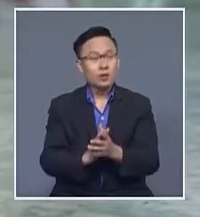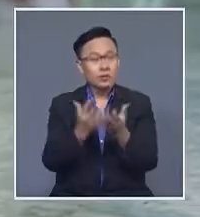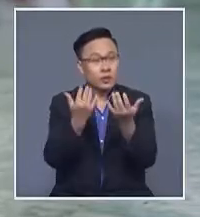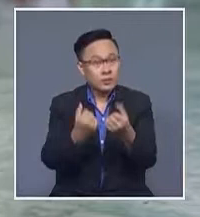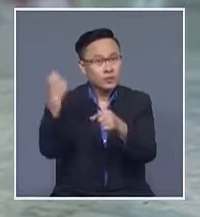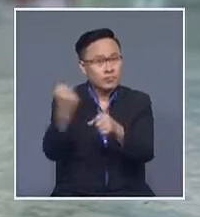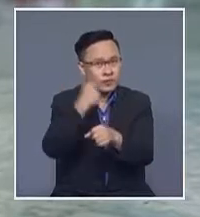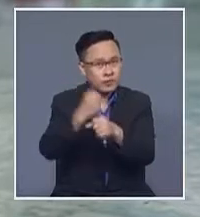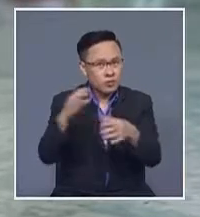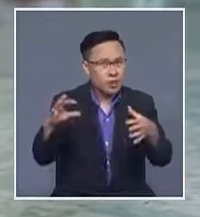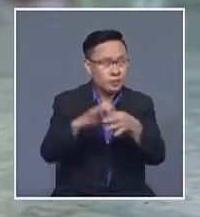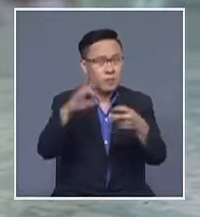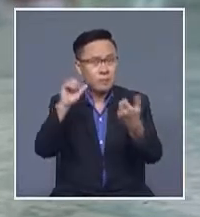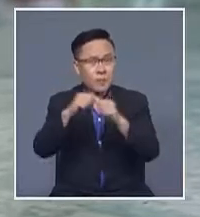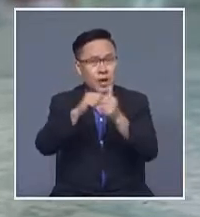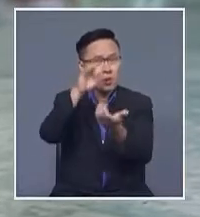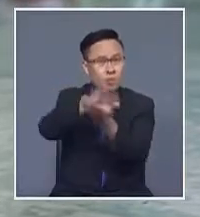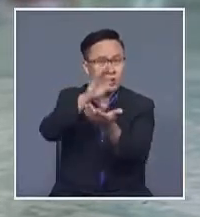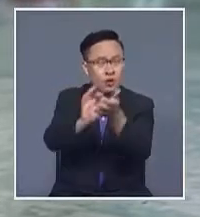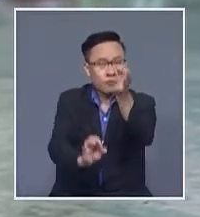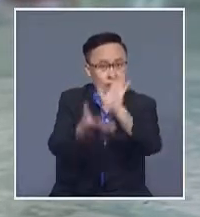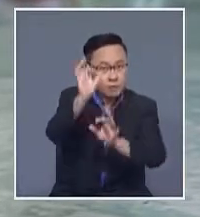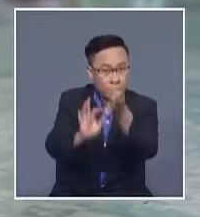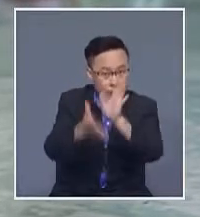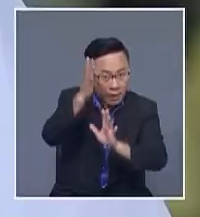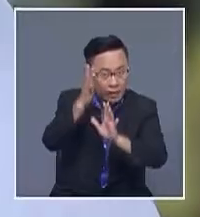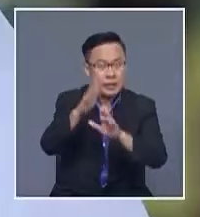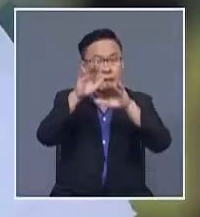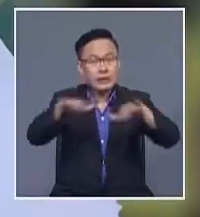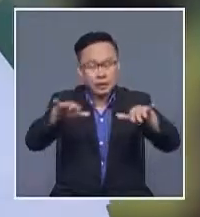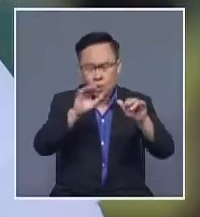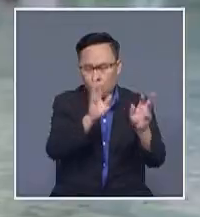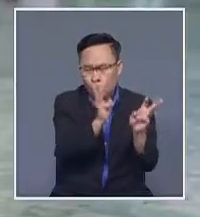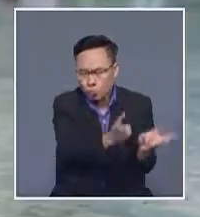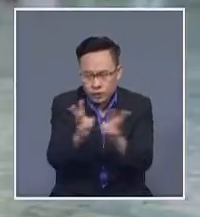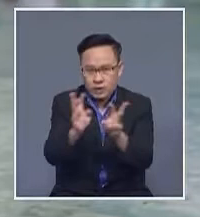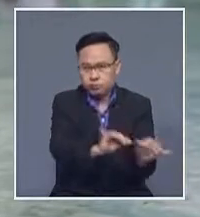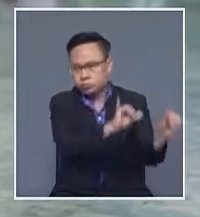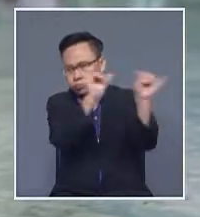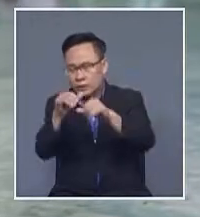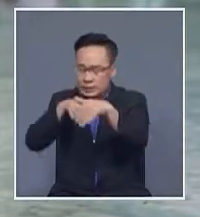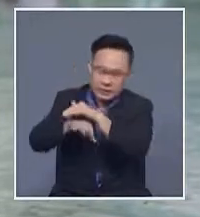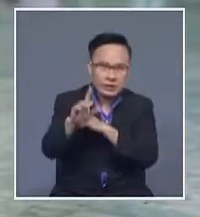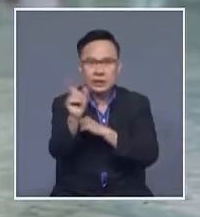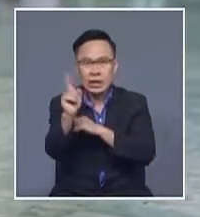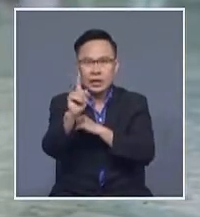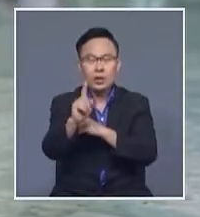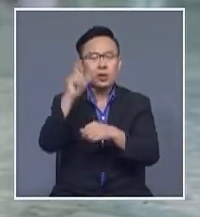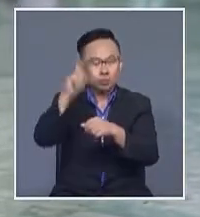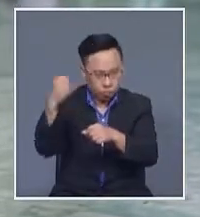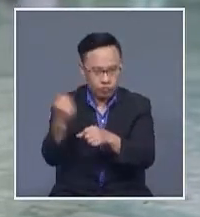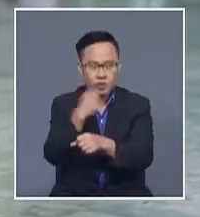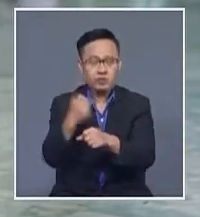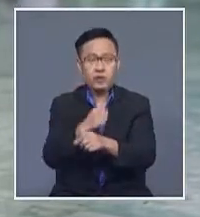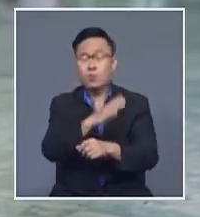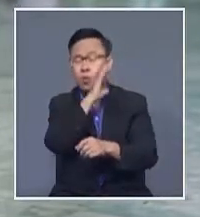ะเป็นการซ้อมอพยพเมื่อเกิดเหตุเพลิงไหม้ของนักเรียนโรงเรียนสระจระเข้ขบกุรางกูลอุปถัมภ์นั่นเองค่ะอุบัติเหตุหรือเหตุการณ์ที่เกิดขึ้นโดยไม่คาด